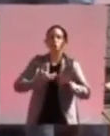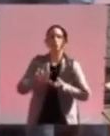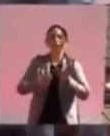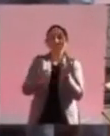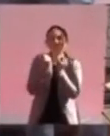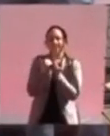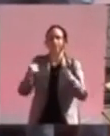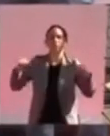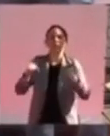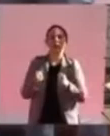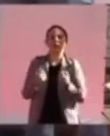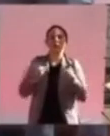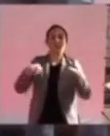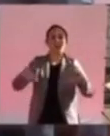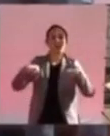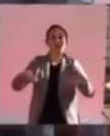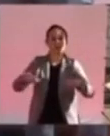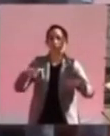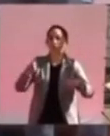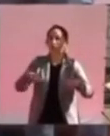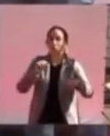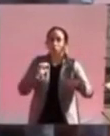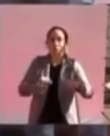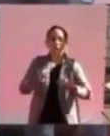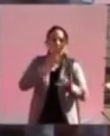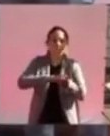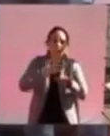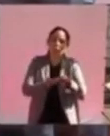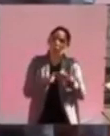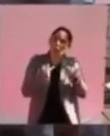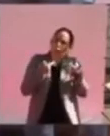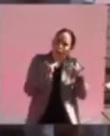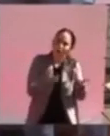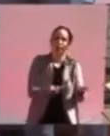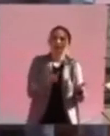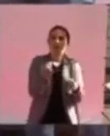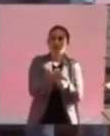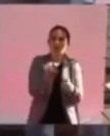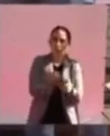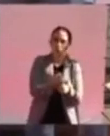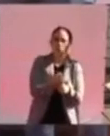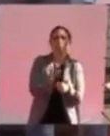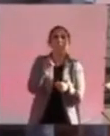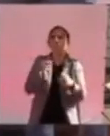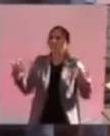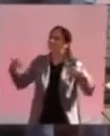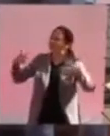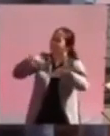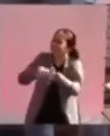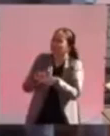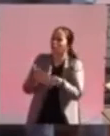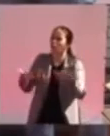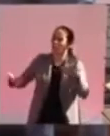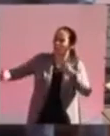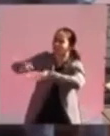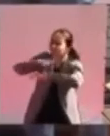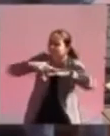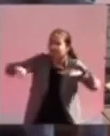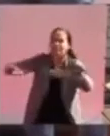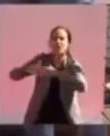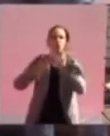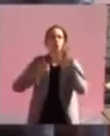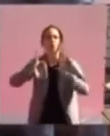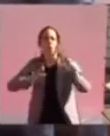una valorizzazione del lavoro in cui l'integrazione e la contaminazione la condivisione di confronto